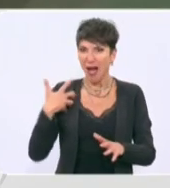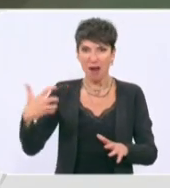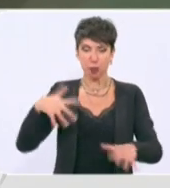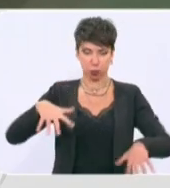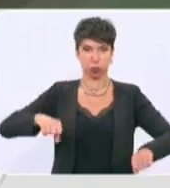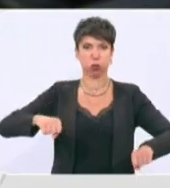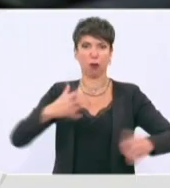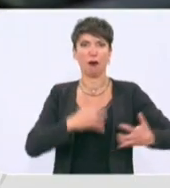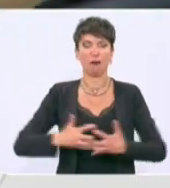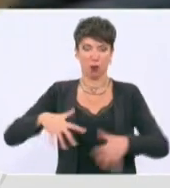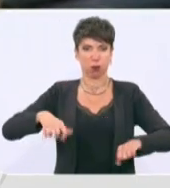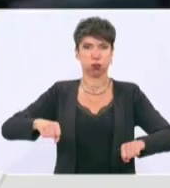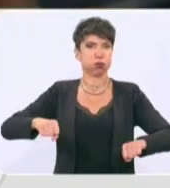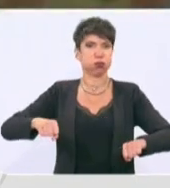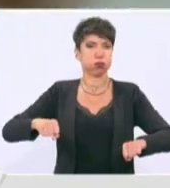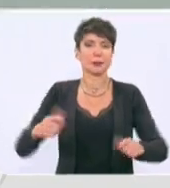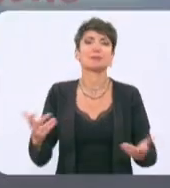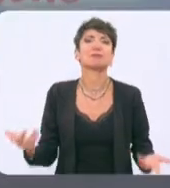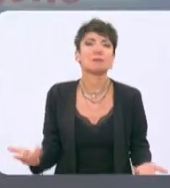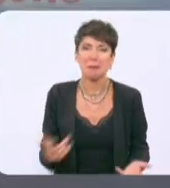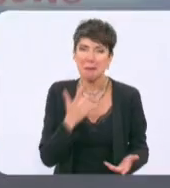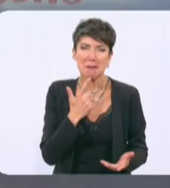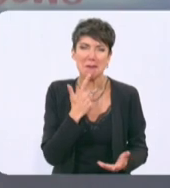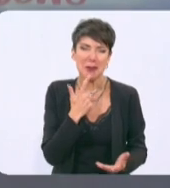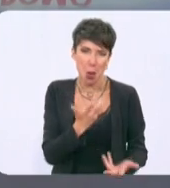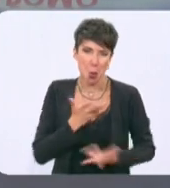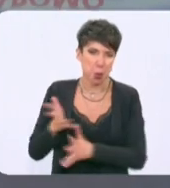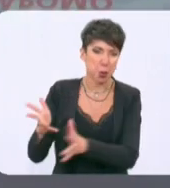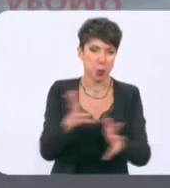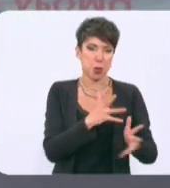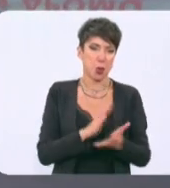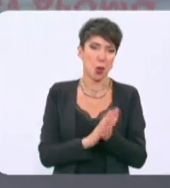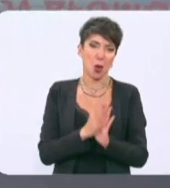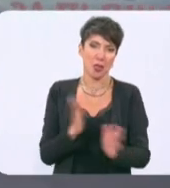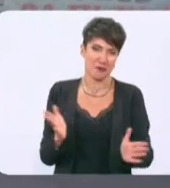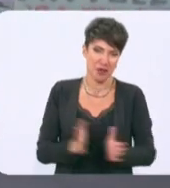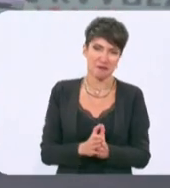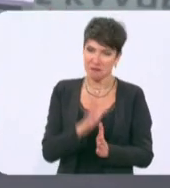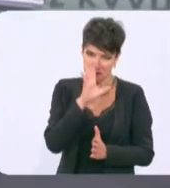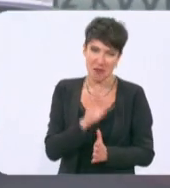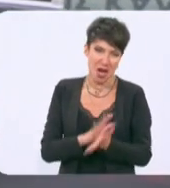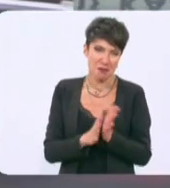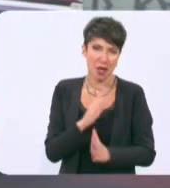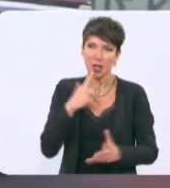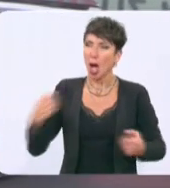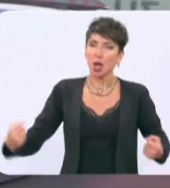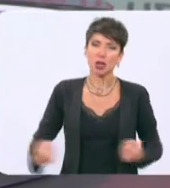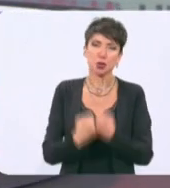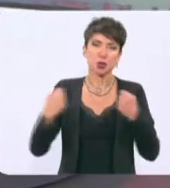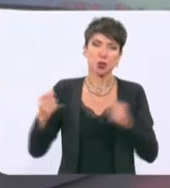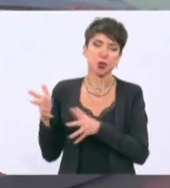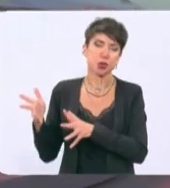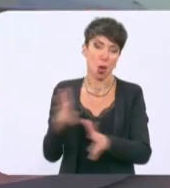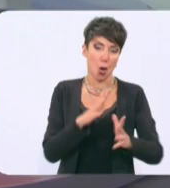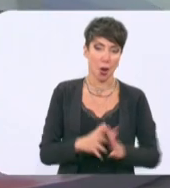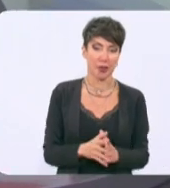είναι οι βιομήχανοι. Άρα μιλάμε για τραγωδία, πρόταση τραγωδία και ρίξει μόνο στα λόγια για να κοροϊδέψει τον κόσμο. Να μην σας τα